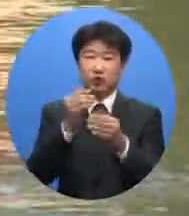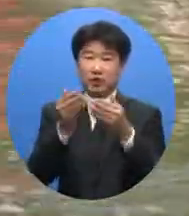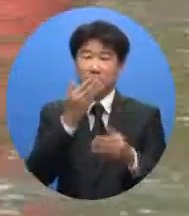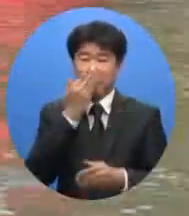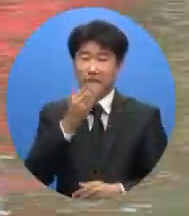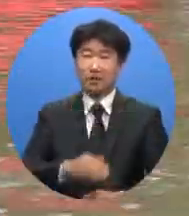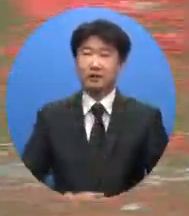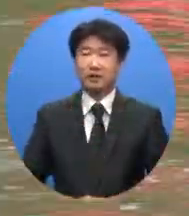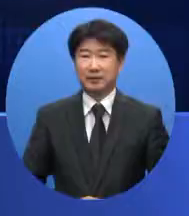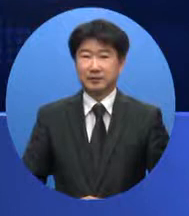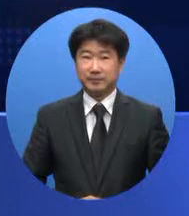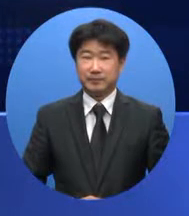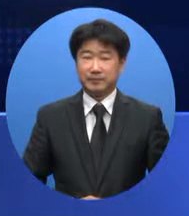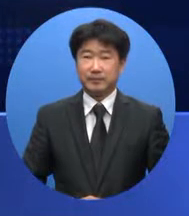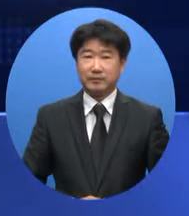체험이 가능합니다.